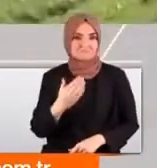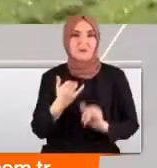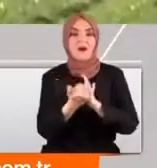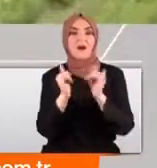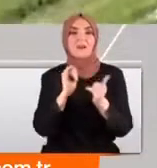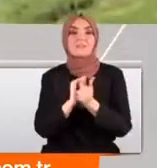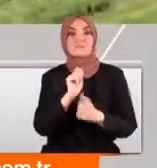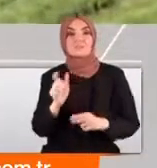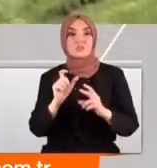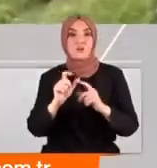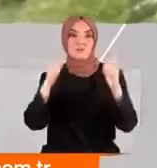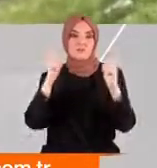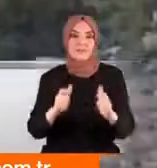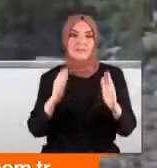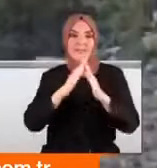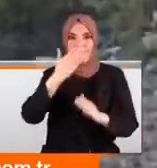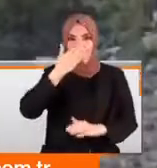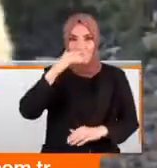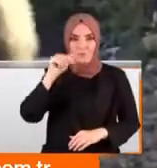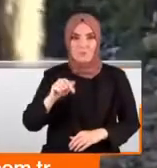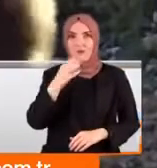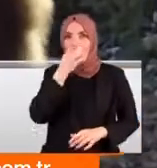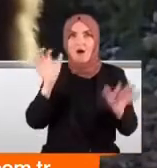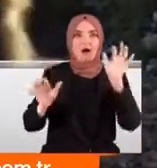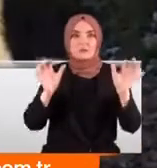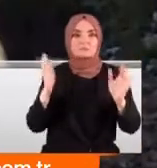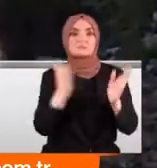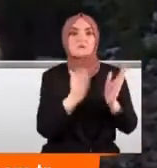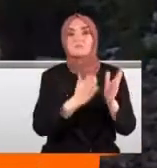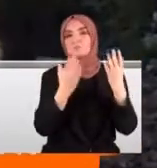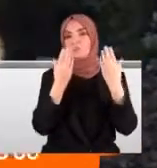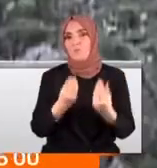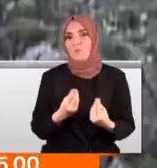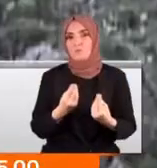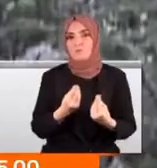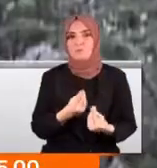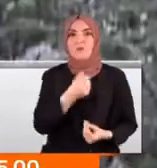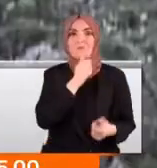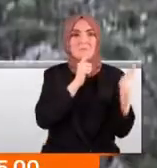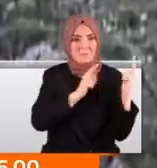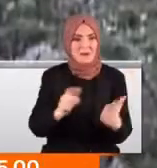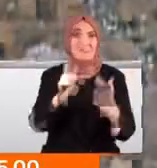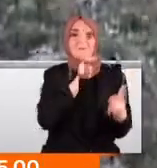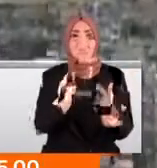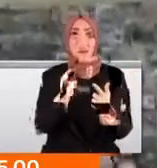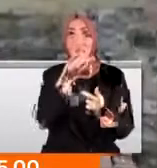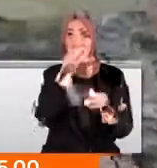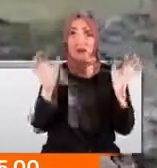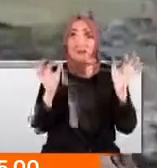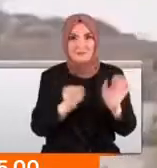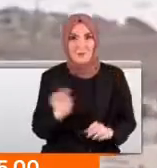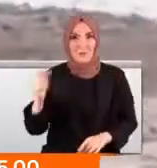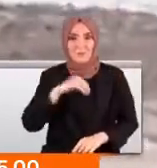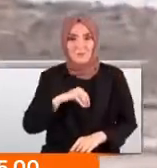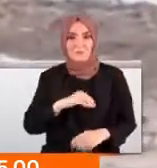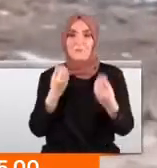uğradı. Ben ona bağırıyorum, o bana bağırıyor. Bağırarak ayıyı uzaklaştırabileceğini düşündü ama olmadı. Bu kez tekmelerle saldırdı